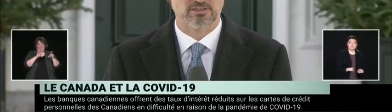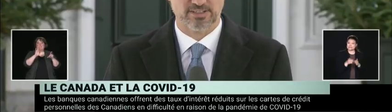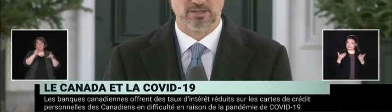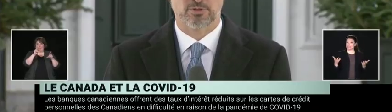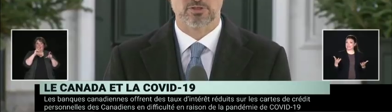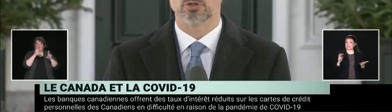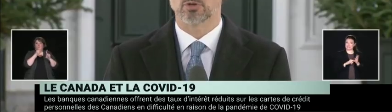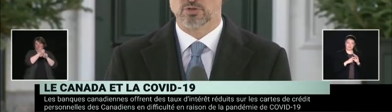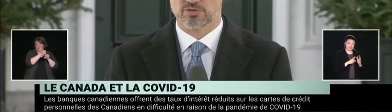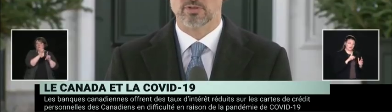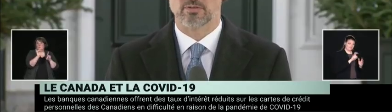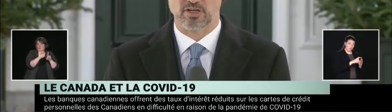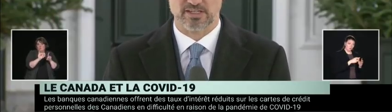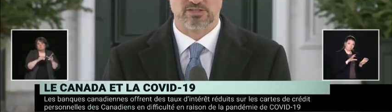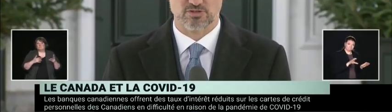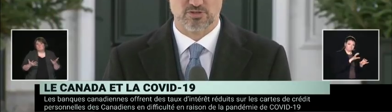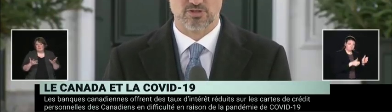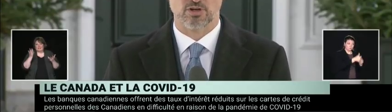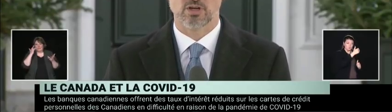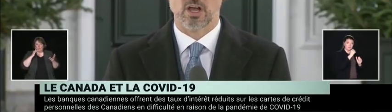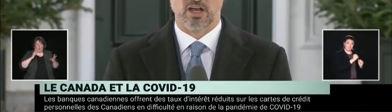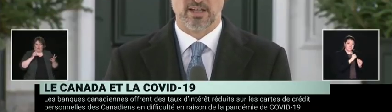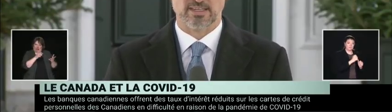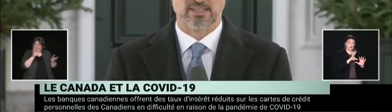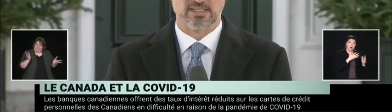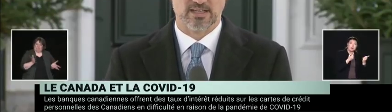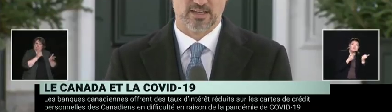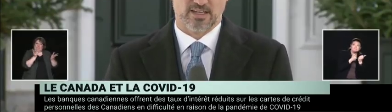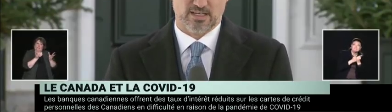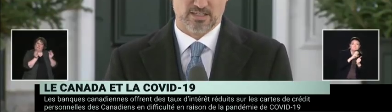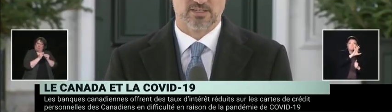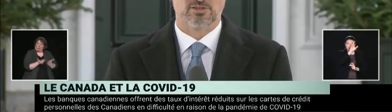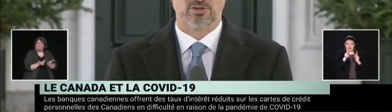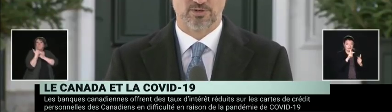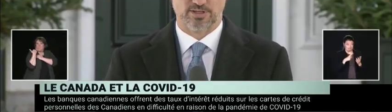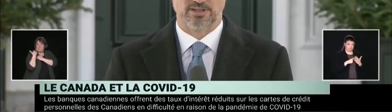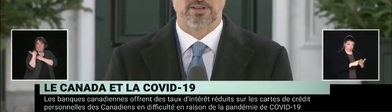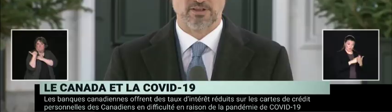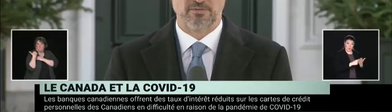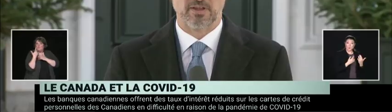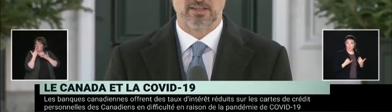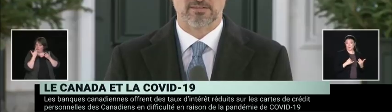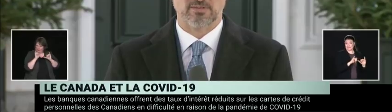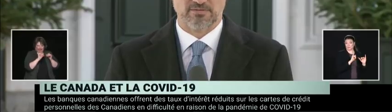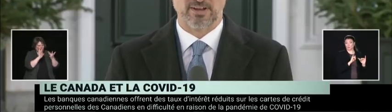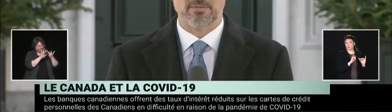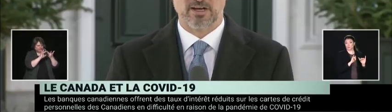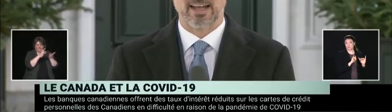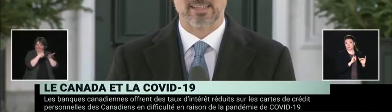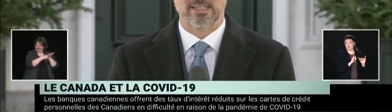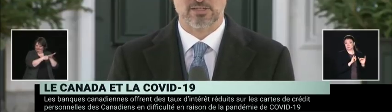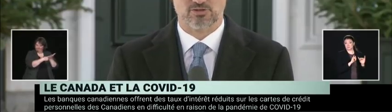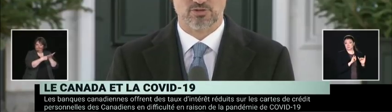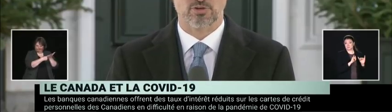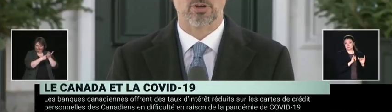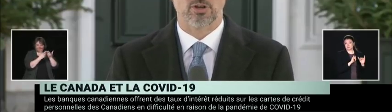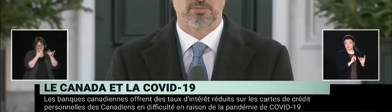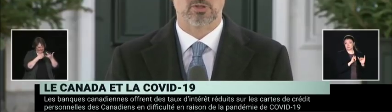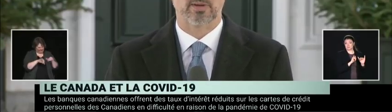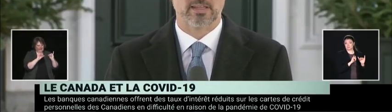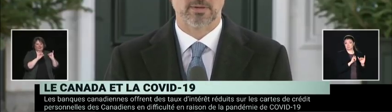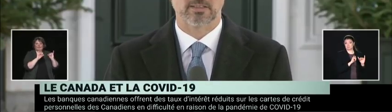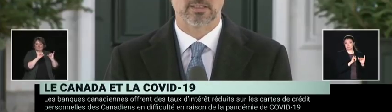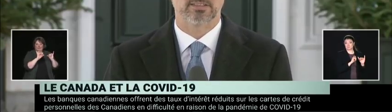encourage à en faire plus. On continue d'avoir des discussions qui sont vraiment axées sur